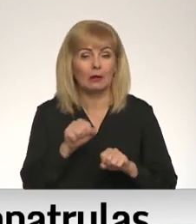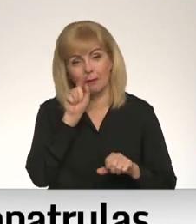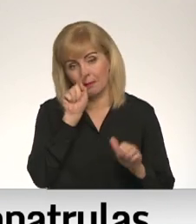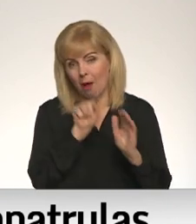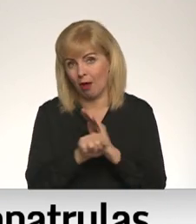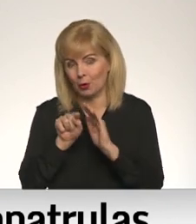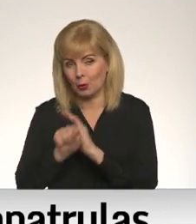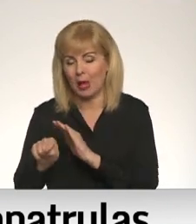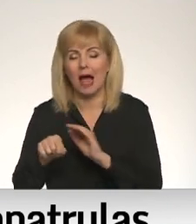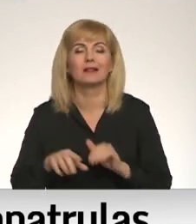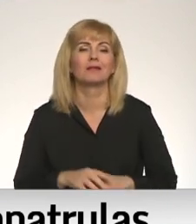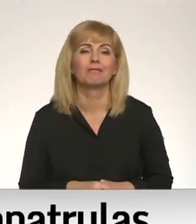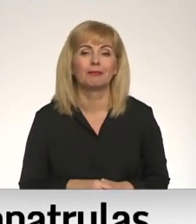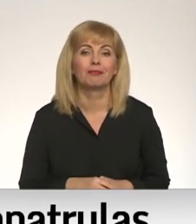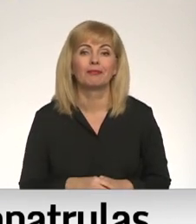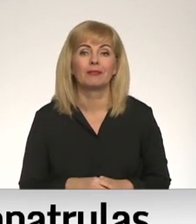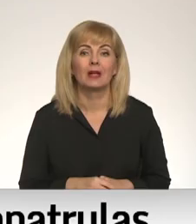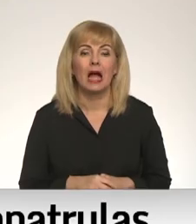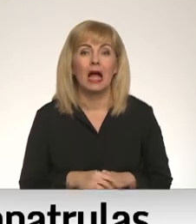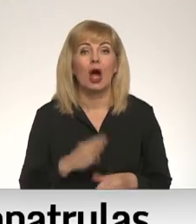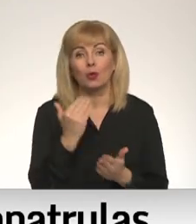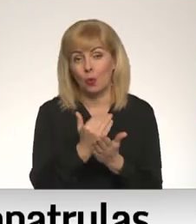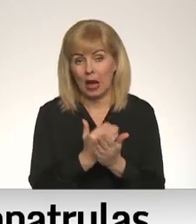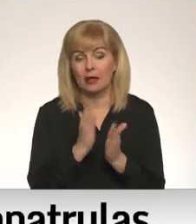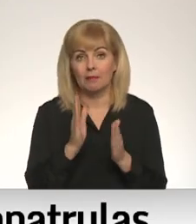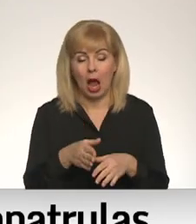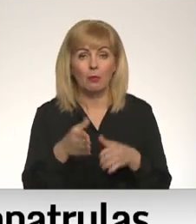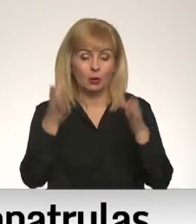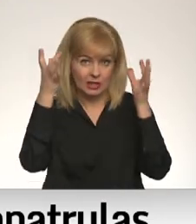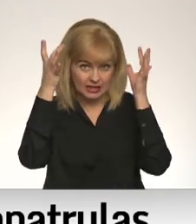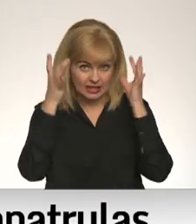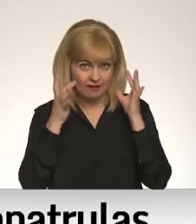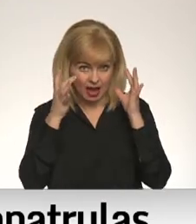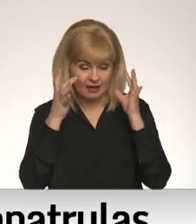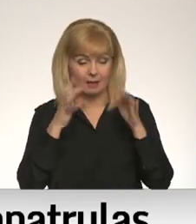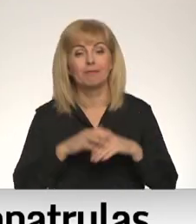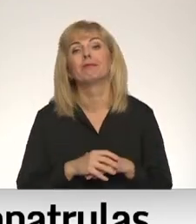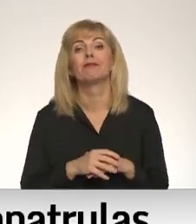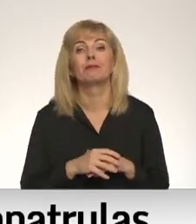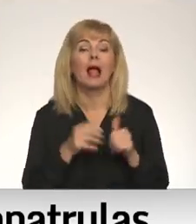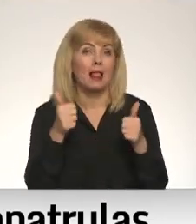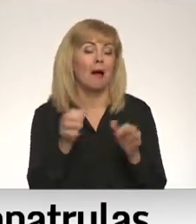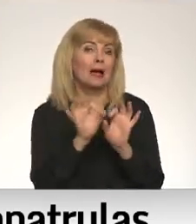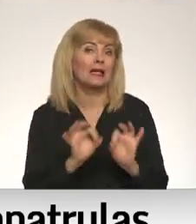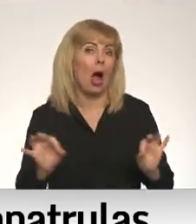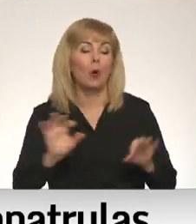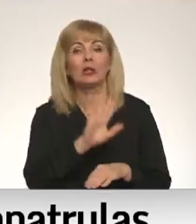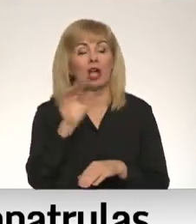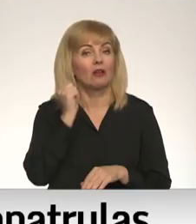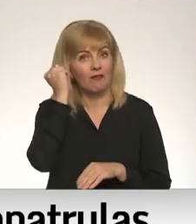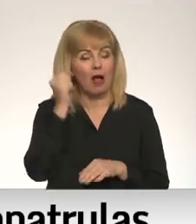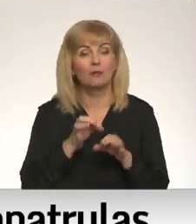patruļās. Ķiverē galvenais noteikums jā, ir jābūt galvā. Ja? Labi, jauku dienu! Valmieras